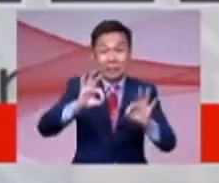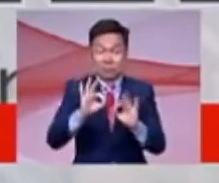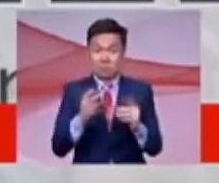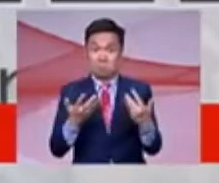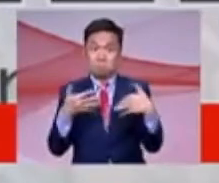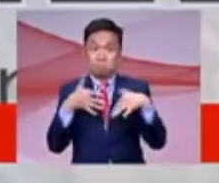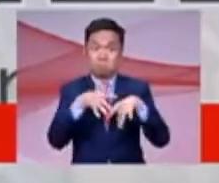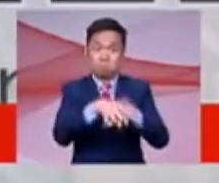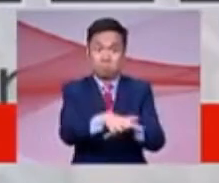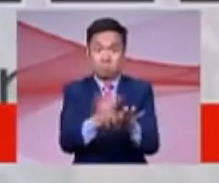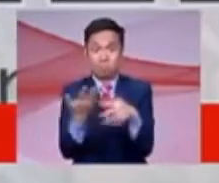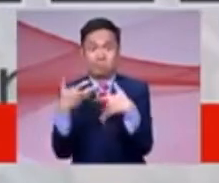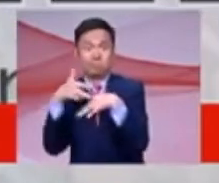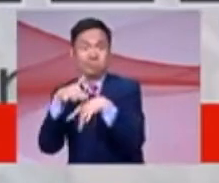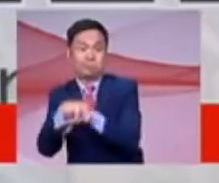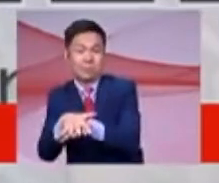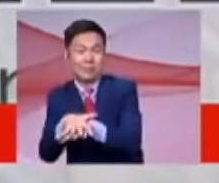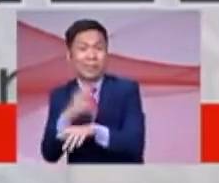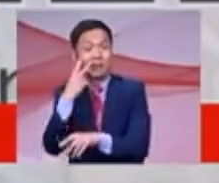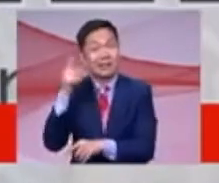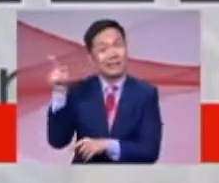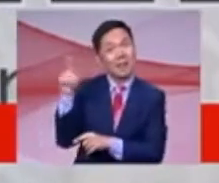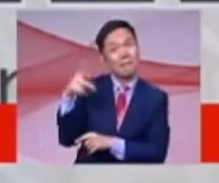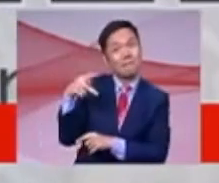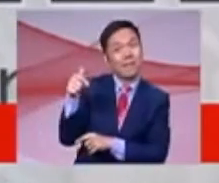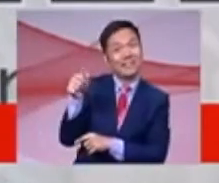perhimpunan. Kalau kita lihat kluster pasai,